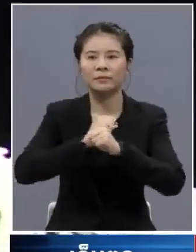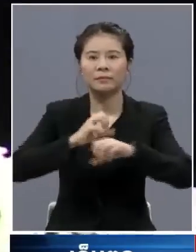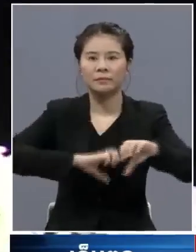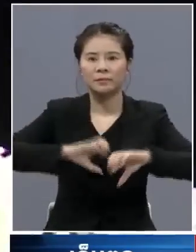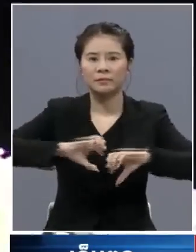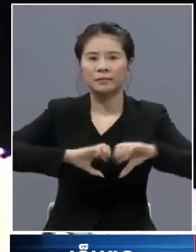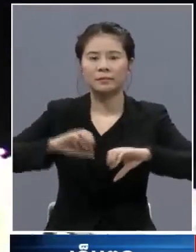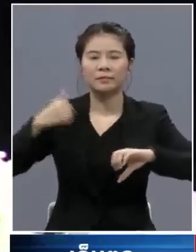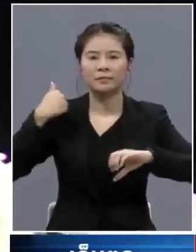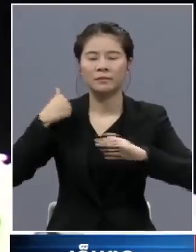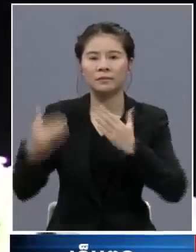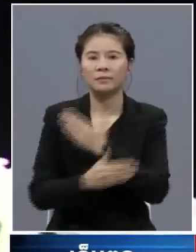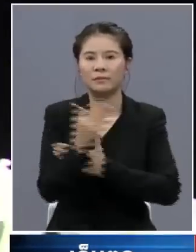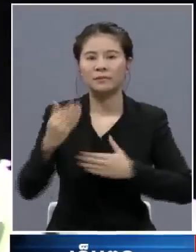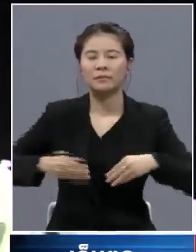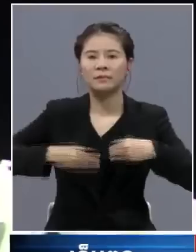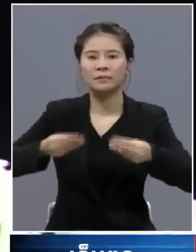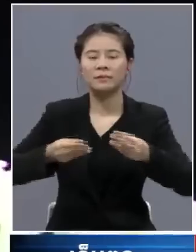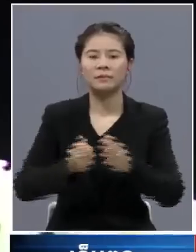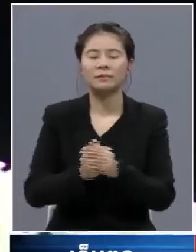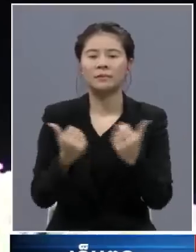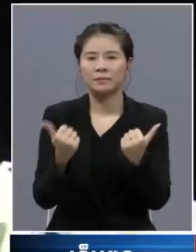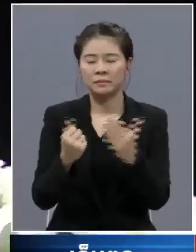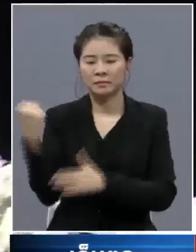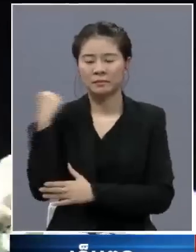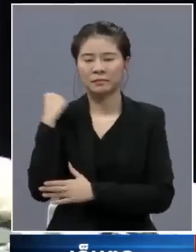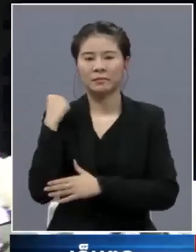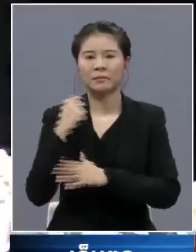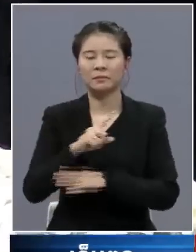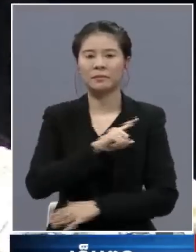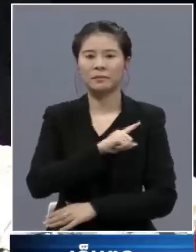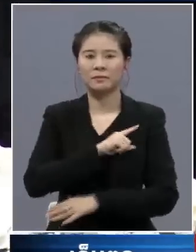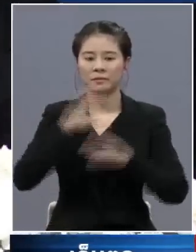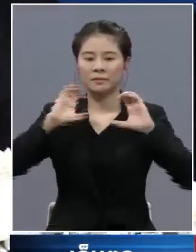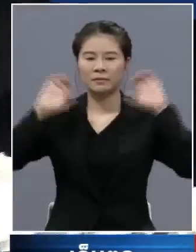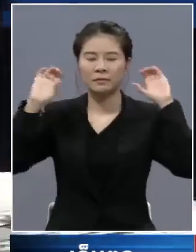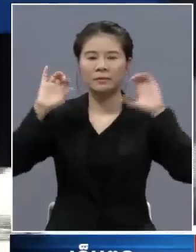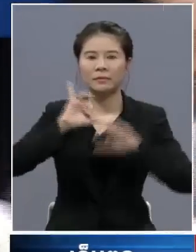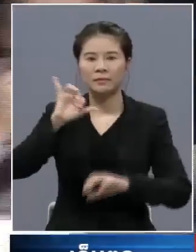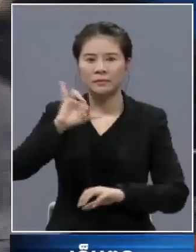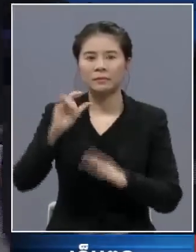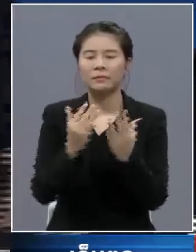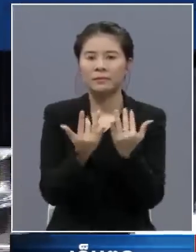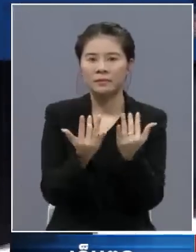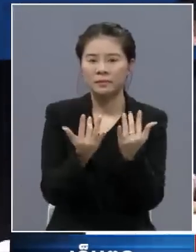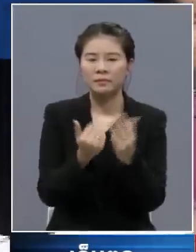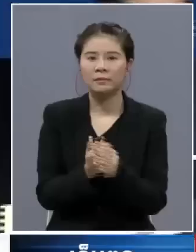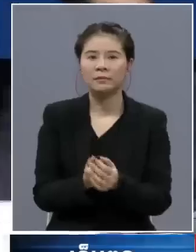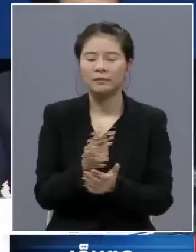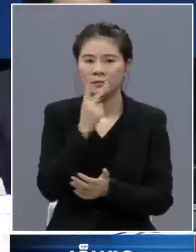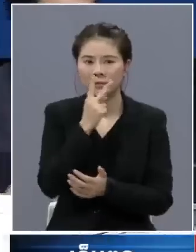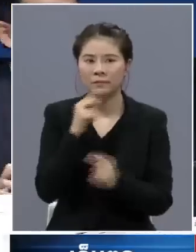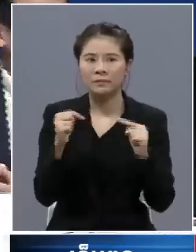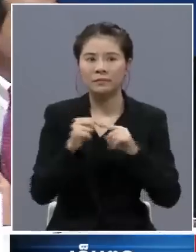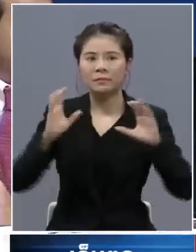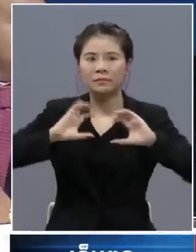ก็ต้องให้เวลาเขาให้โอกาสเขาด้วยนะฮะเขายังไม่ได้เข้าไปมีอำนาจในการบริหารเลยนะครับคราวนี้ไปดูต่อฮะดูเหมือนจะเป็นการแย่งซีนรัฐบา